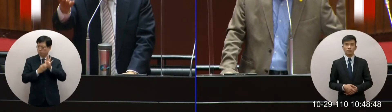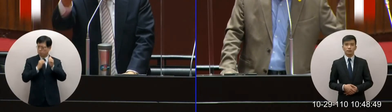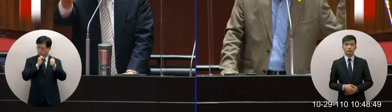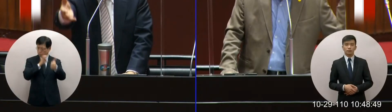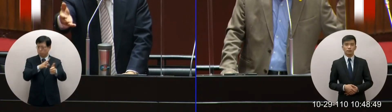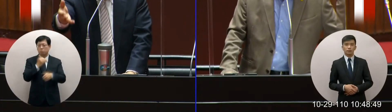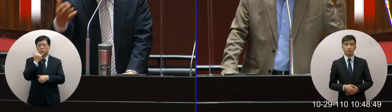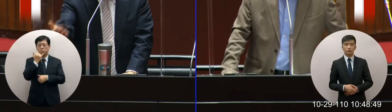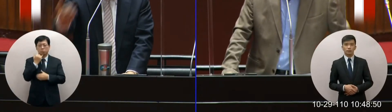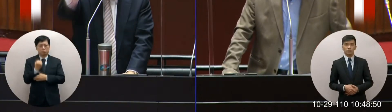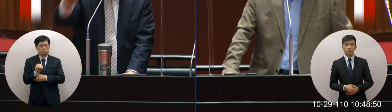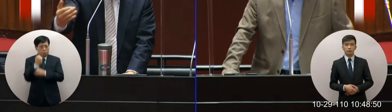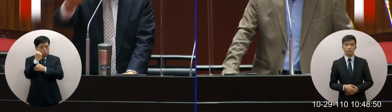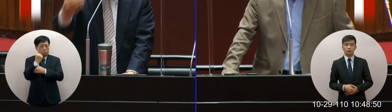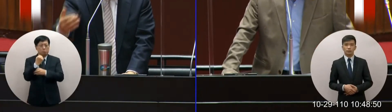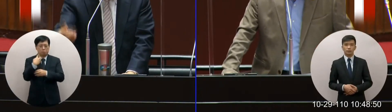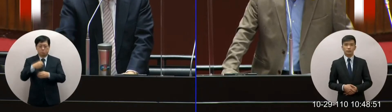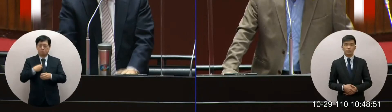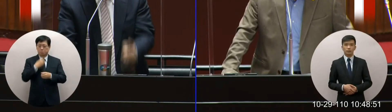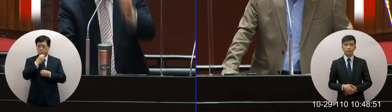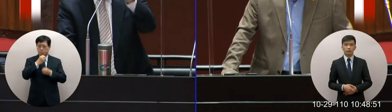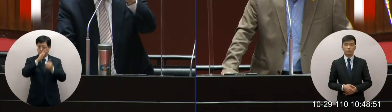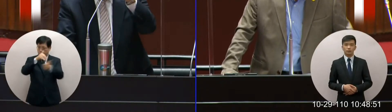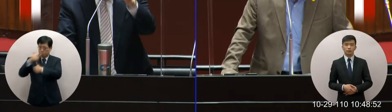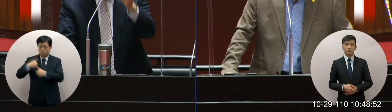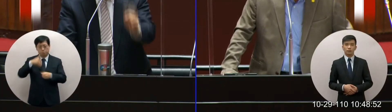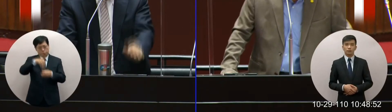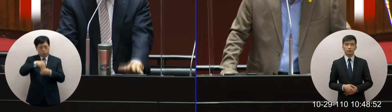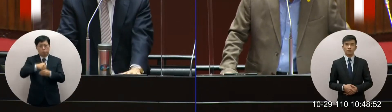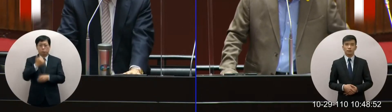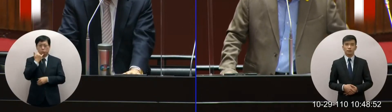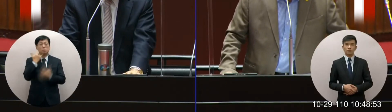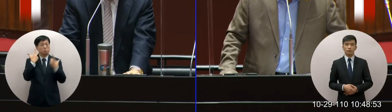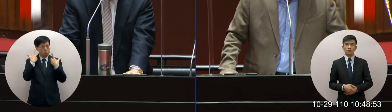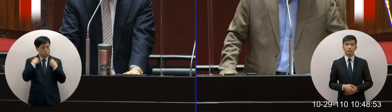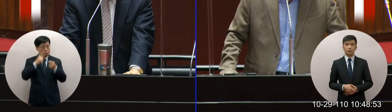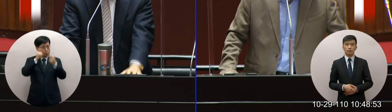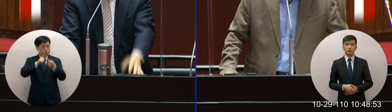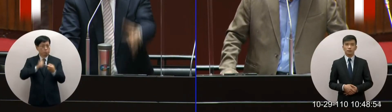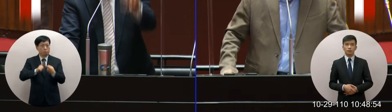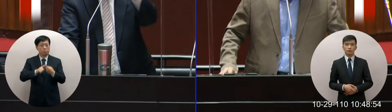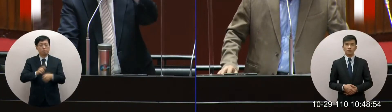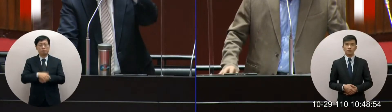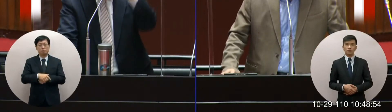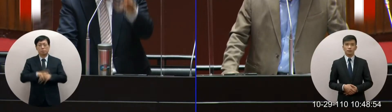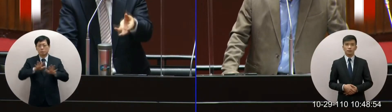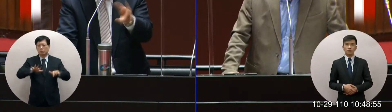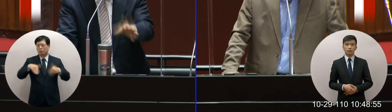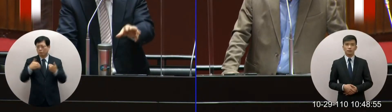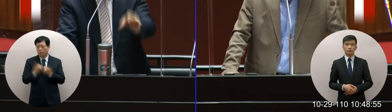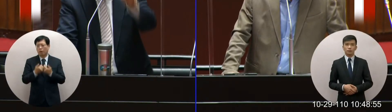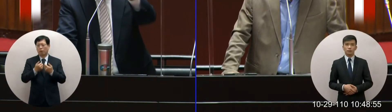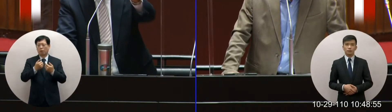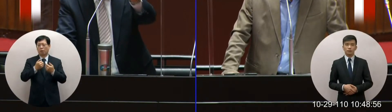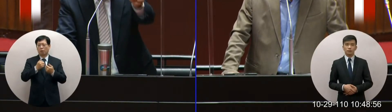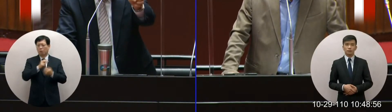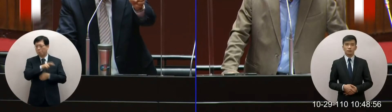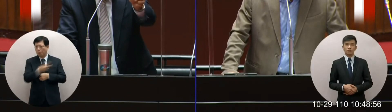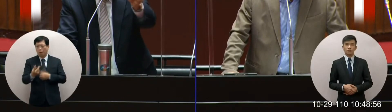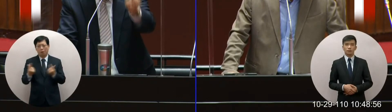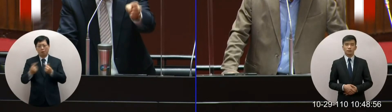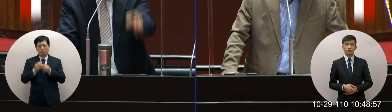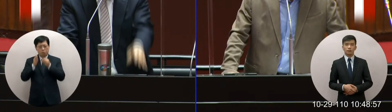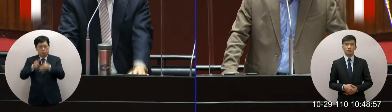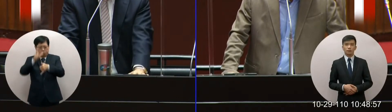见来支持、来诉求，这是公投原来的意义。但他现在倒为